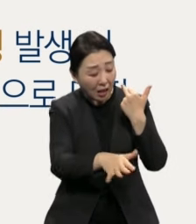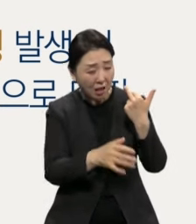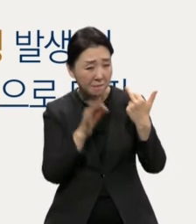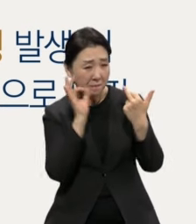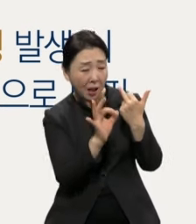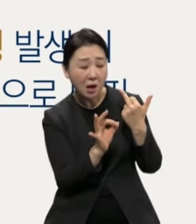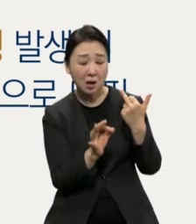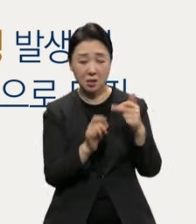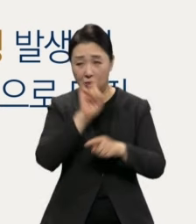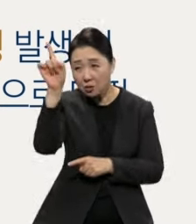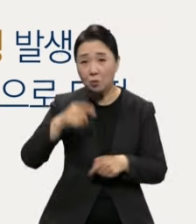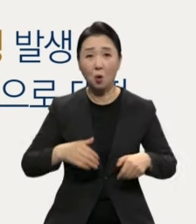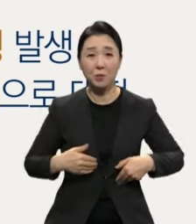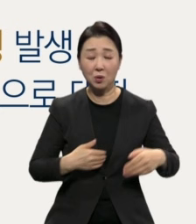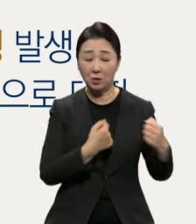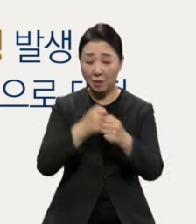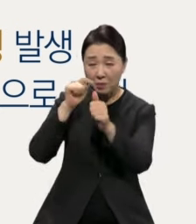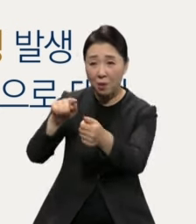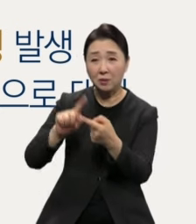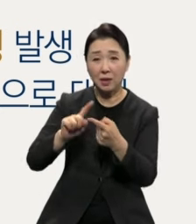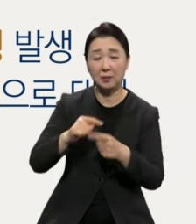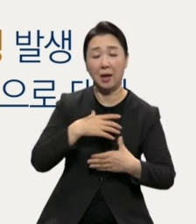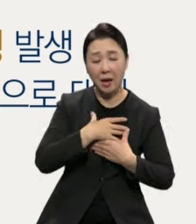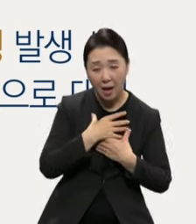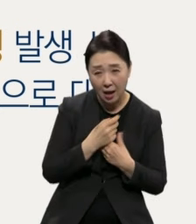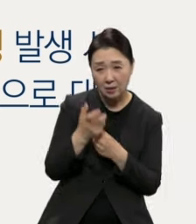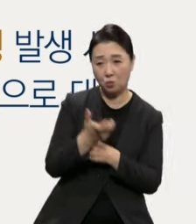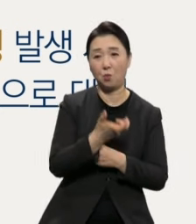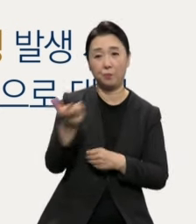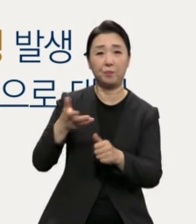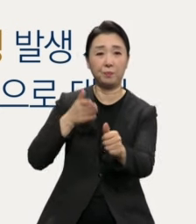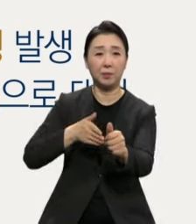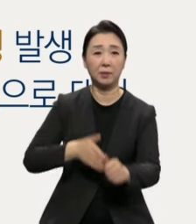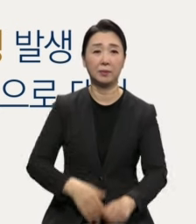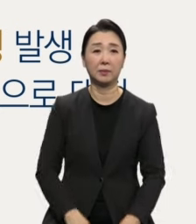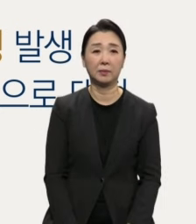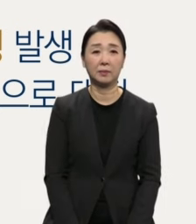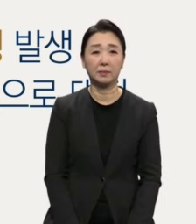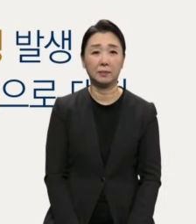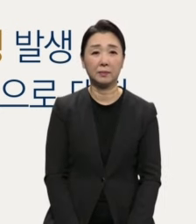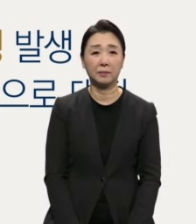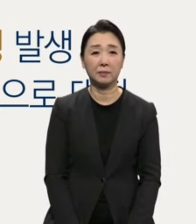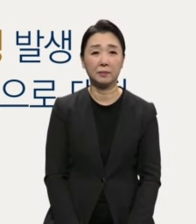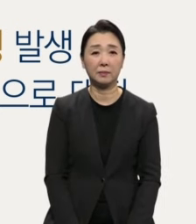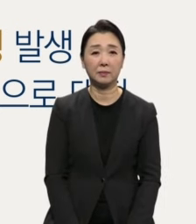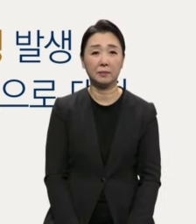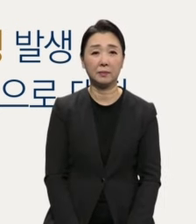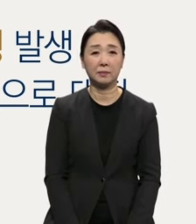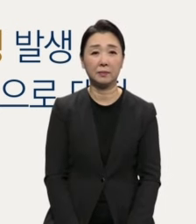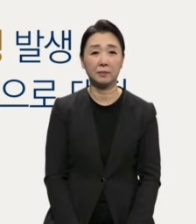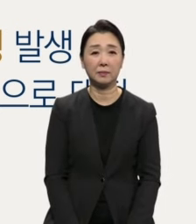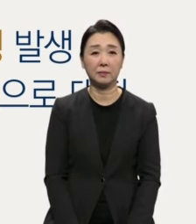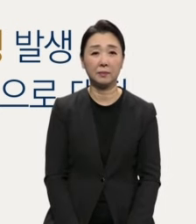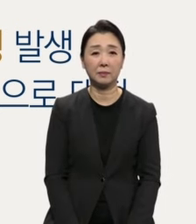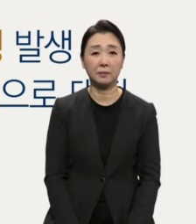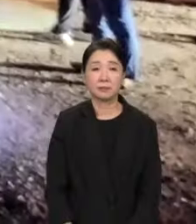즉시 신고하고 대피 명령에 따라서 안전한 곳으로 이동하시기 바랍니다 지금까지 보도국에서